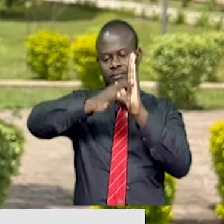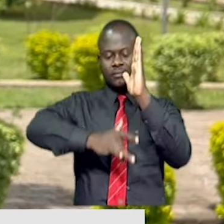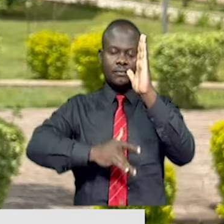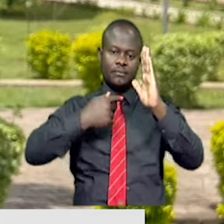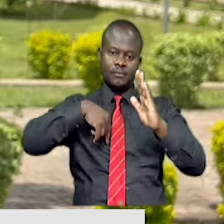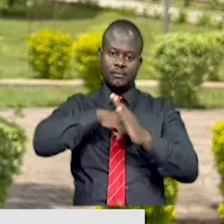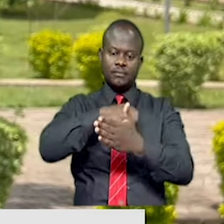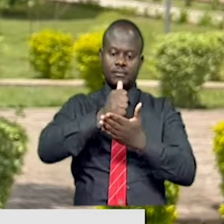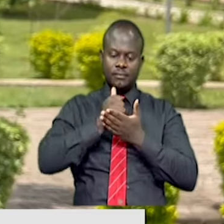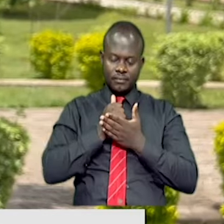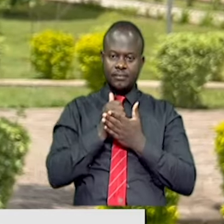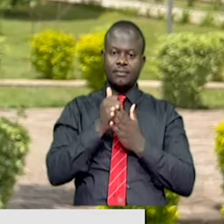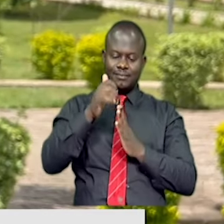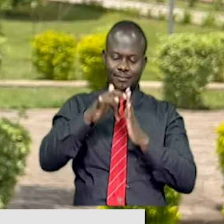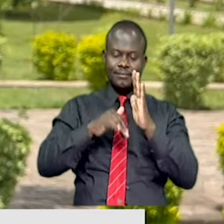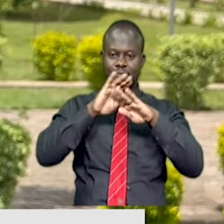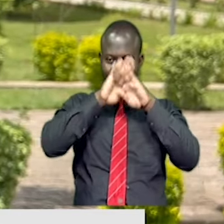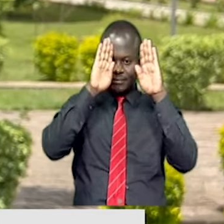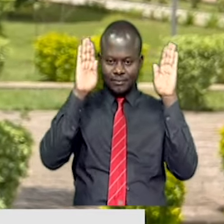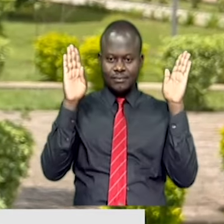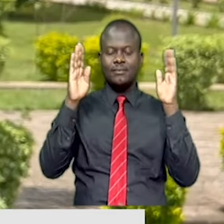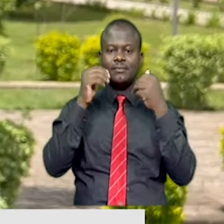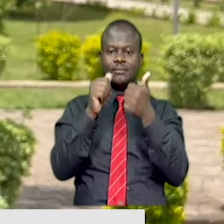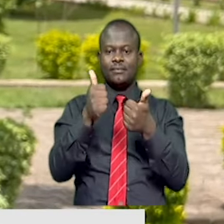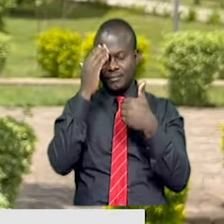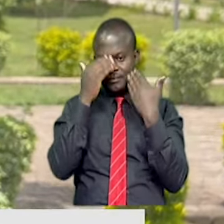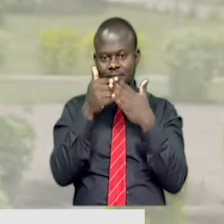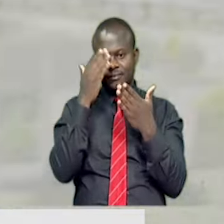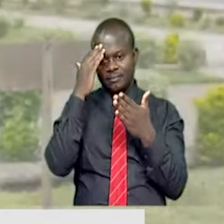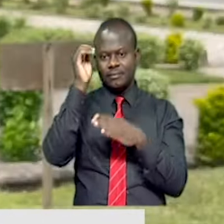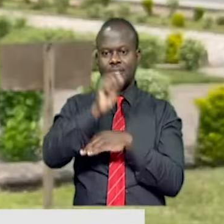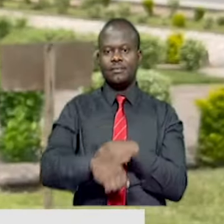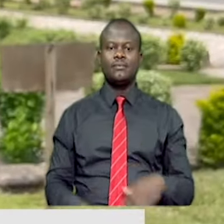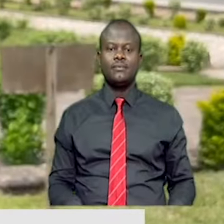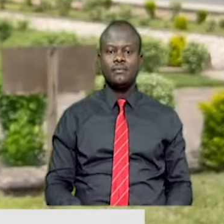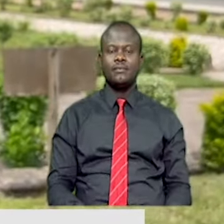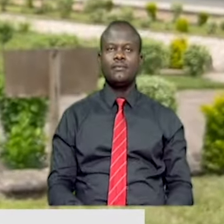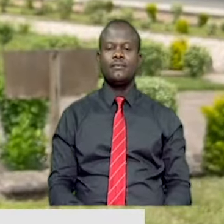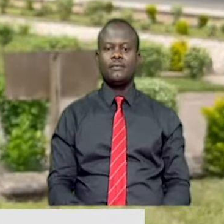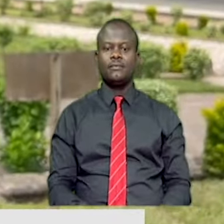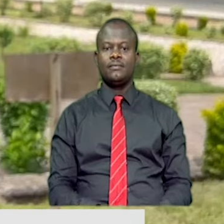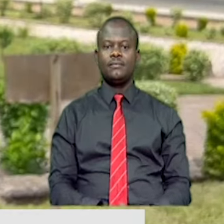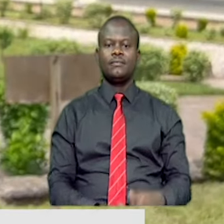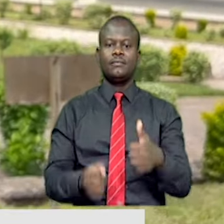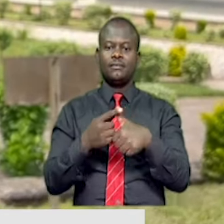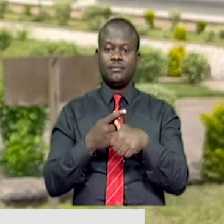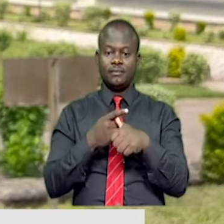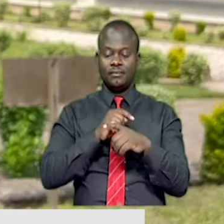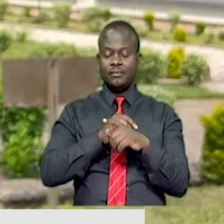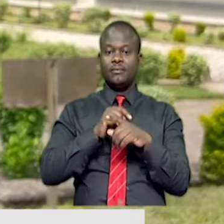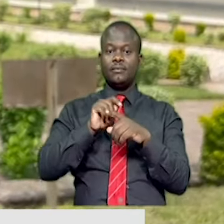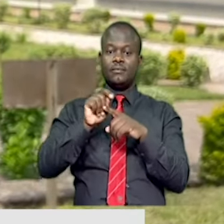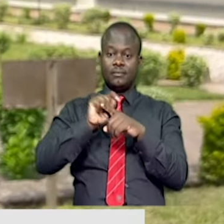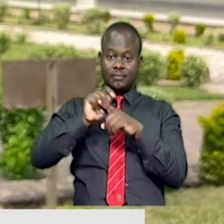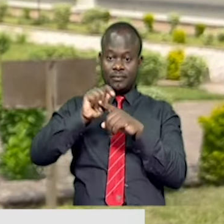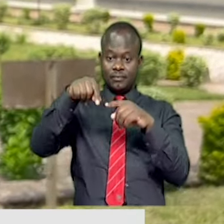bidufasha kuyava imuzi n'imuzingo niko nabyita kugira ngo tubimenye kurushaho imbere na mbere itorero nk'uko tubizi neza